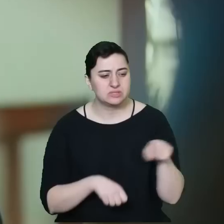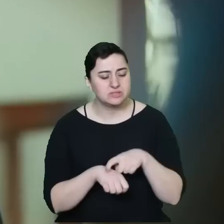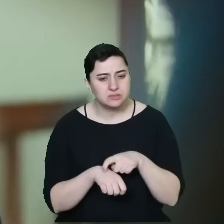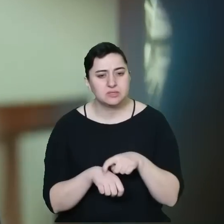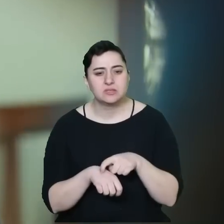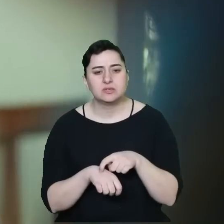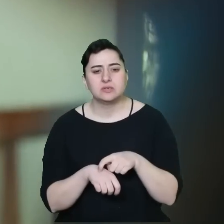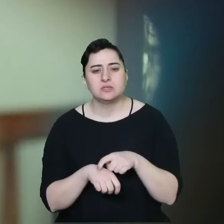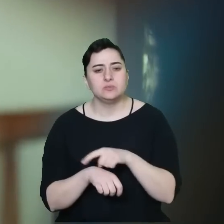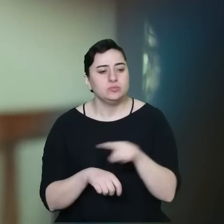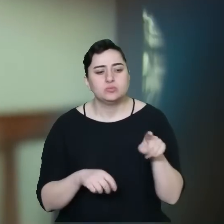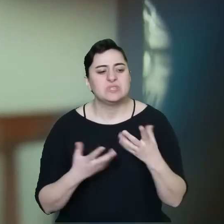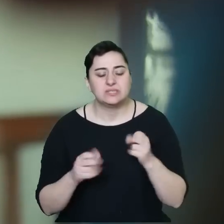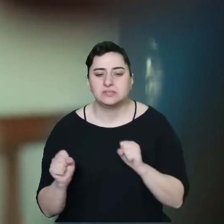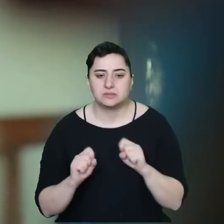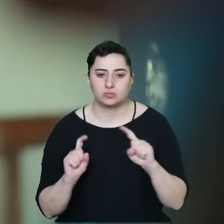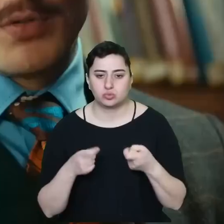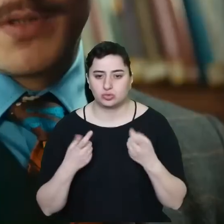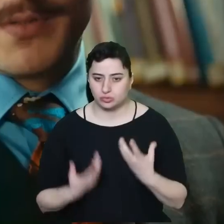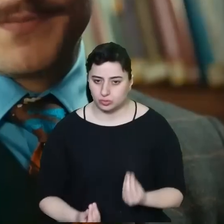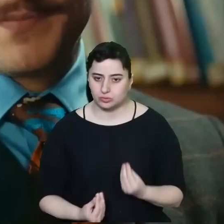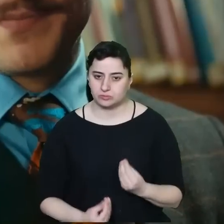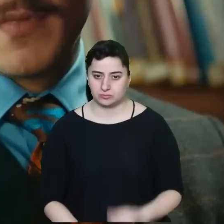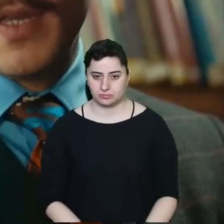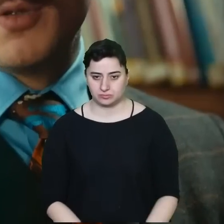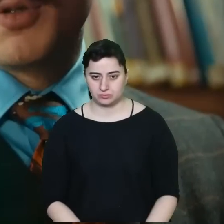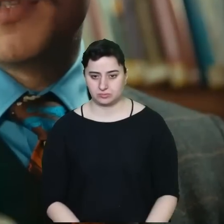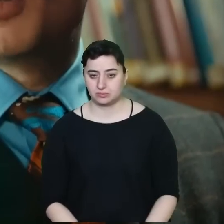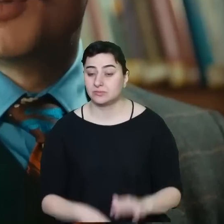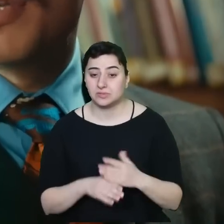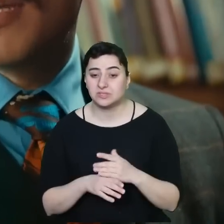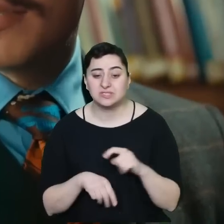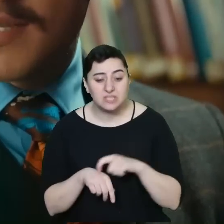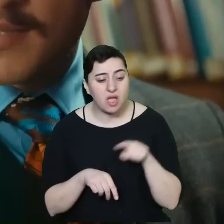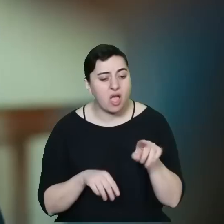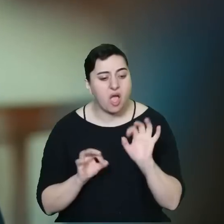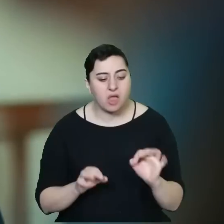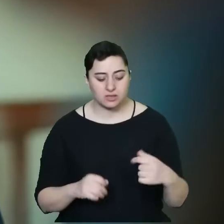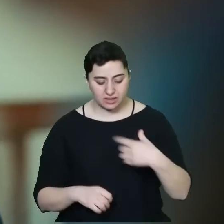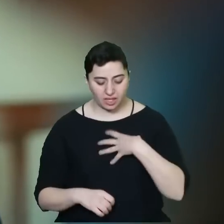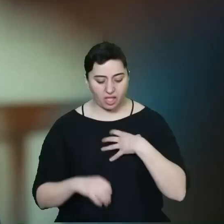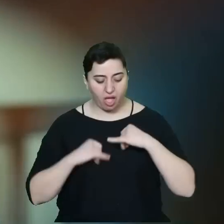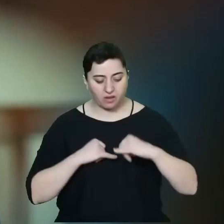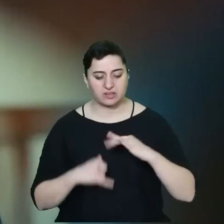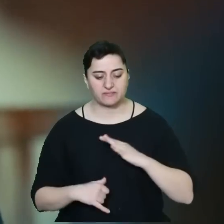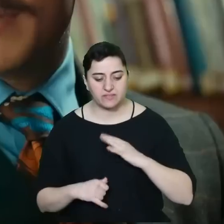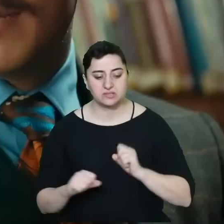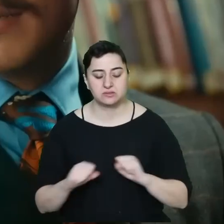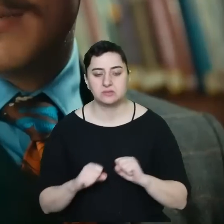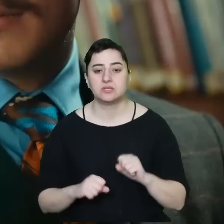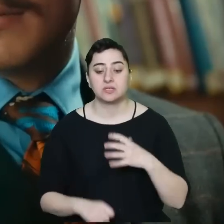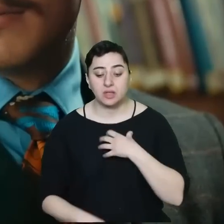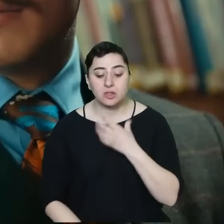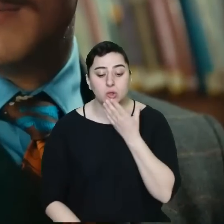çıkıp seni sinir eden şeyi bulabilirsin. Şifan ondadır. Çünkü sinir olduğun şeyin aynısı sende de vardır. Sende